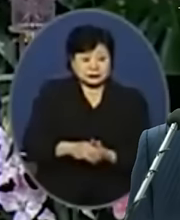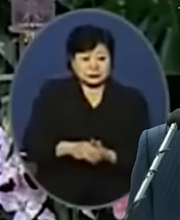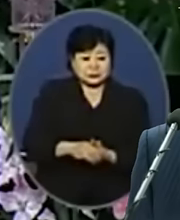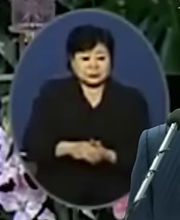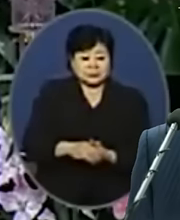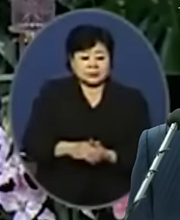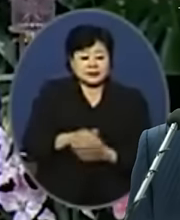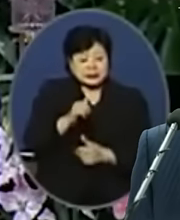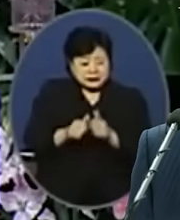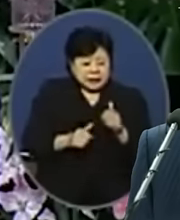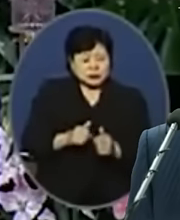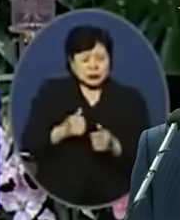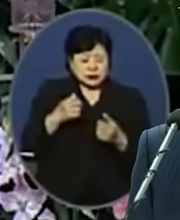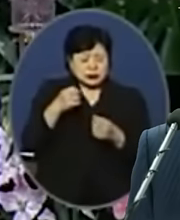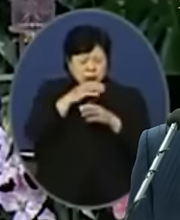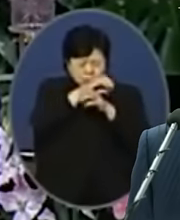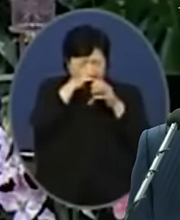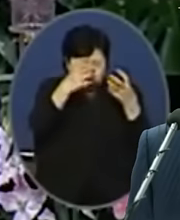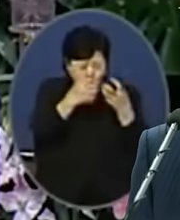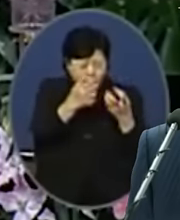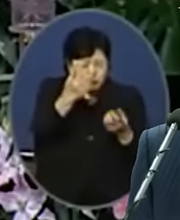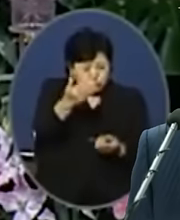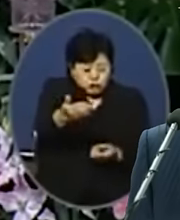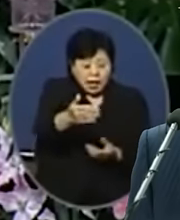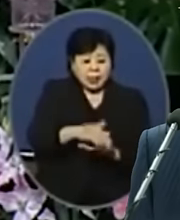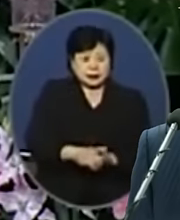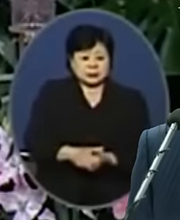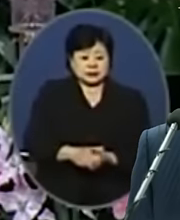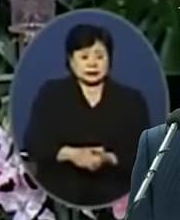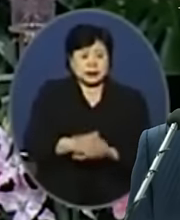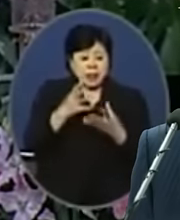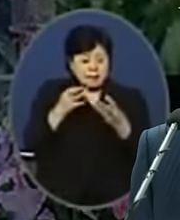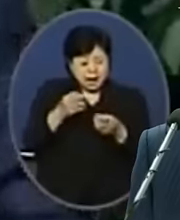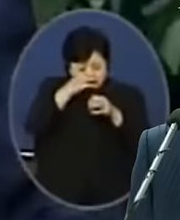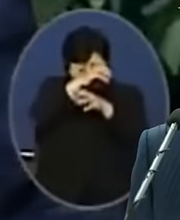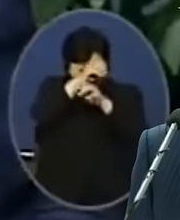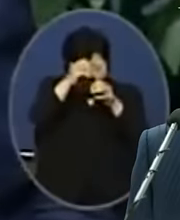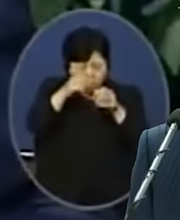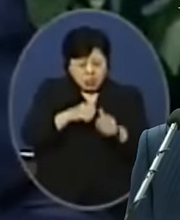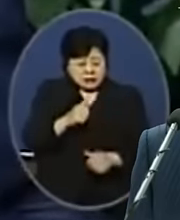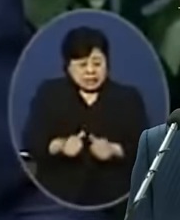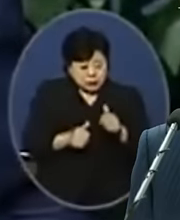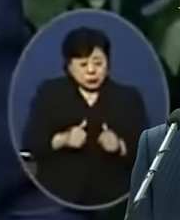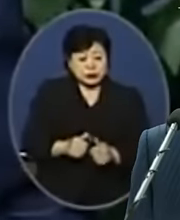그에게 이르되 내 자손이 이와 같으리라. 그 무수한 별들과 같은 많은